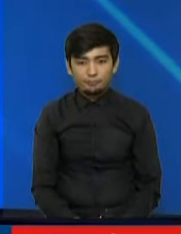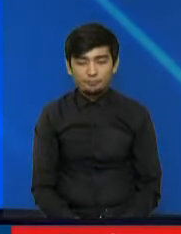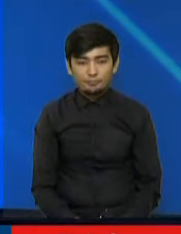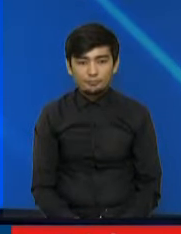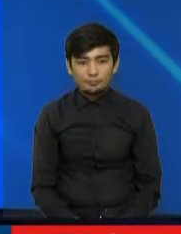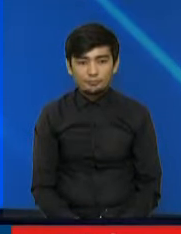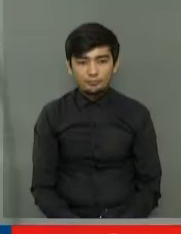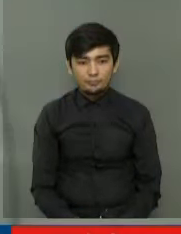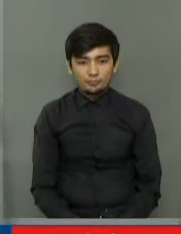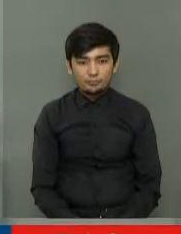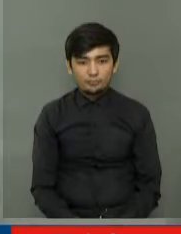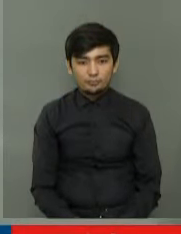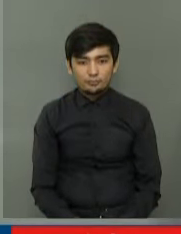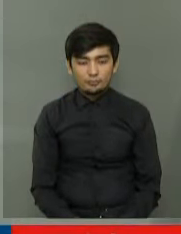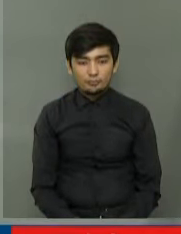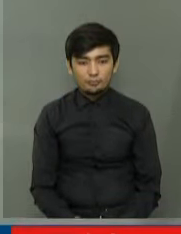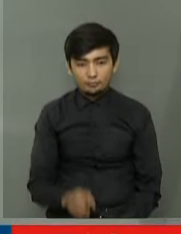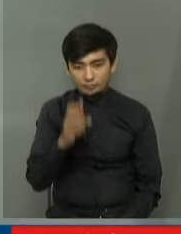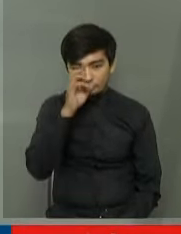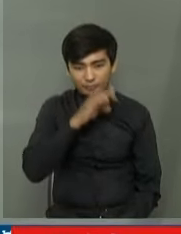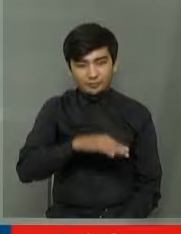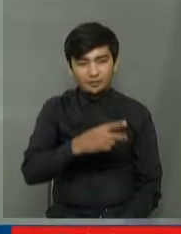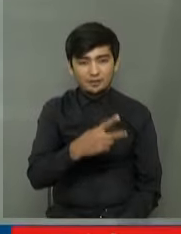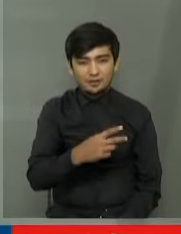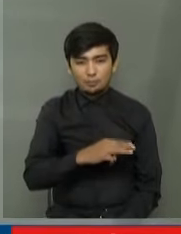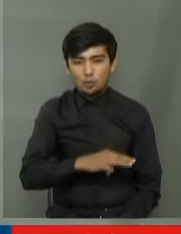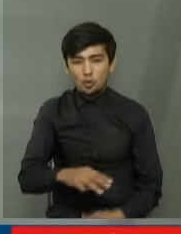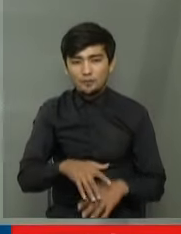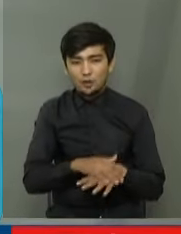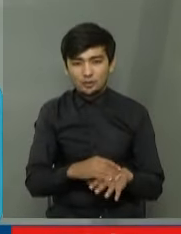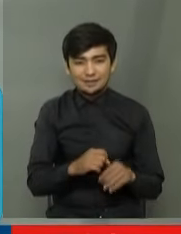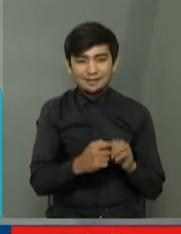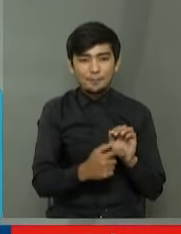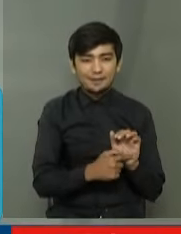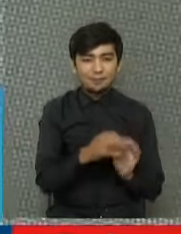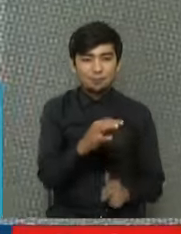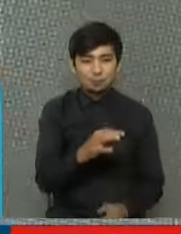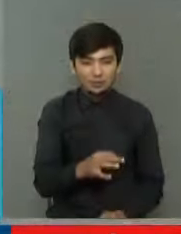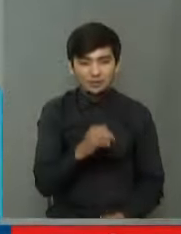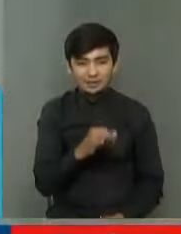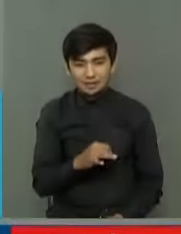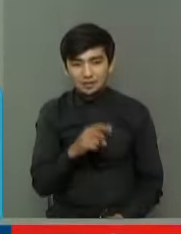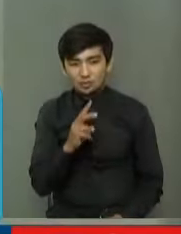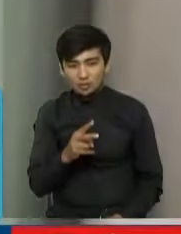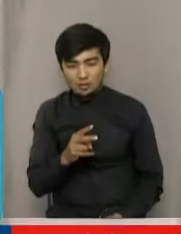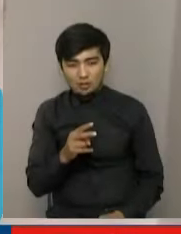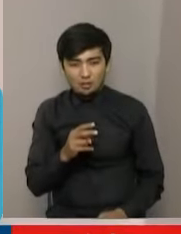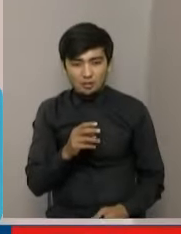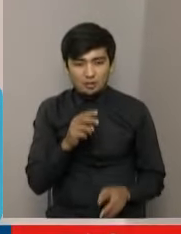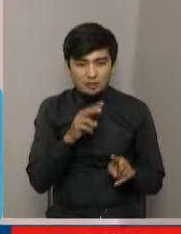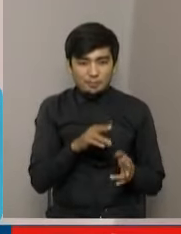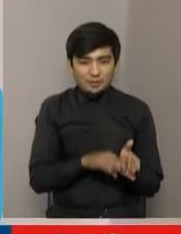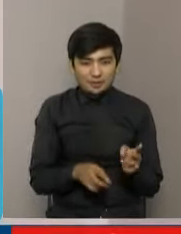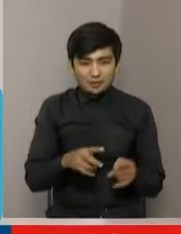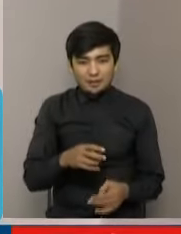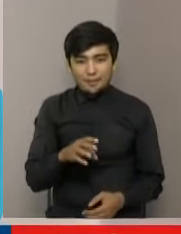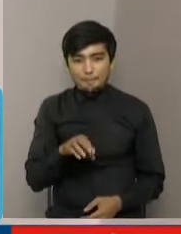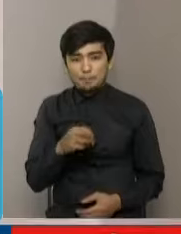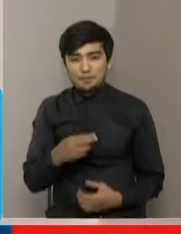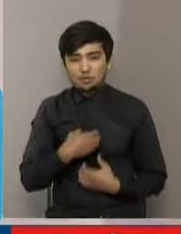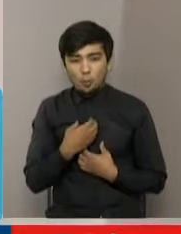аударсақ. Еліміздегі 20 миллион халықтың 17% мәмс жүйесінен тыс қалған. Сақтандырылмағандардың